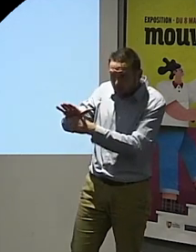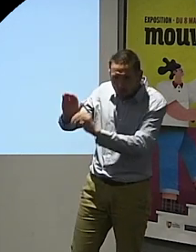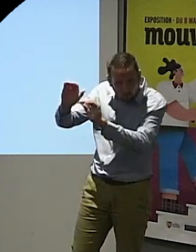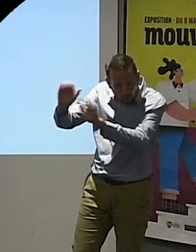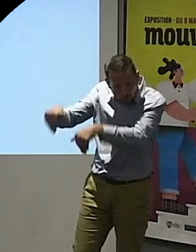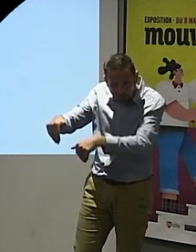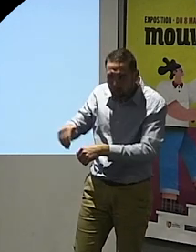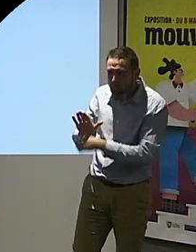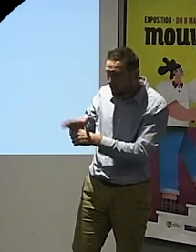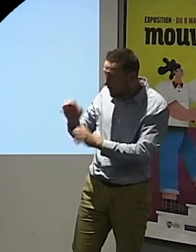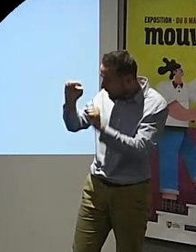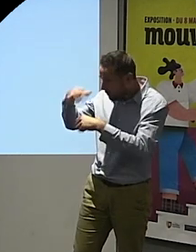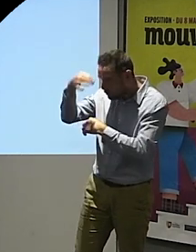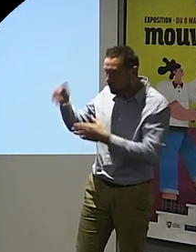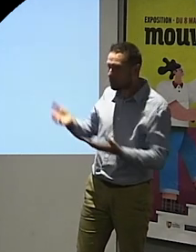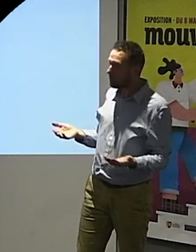même important.